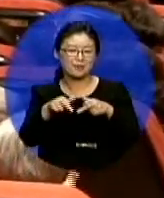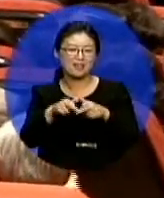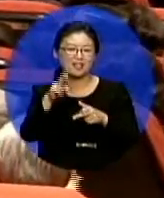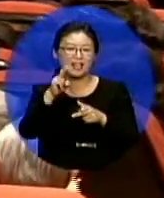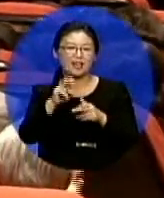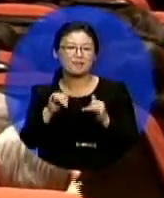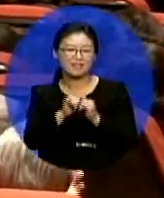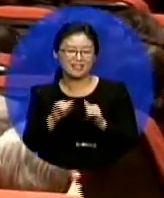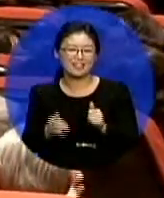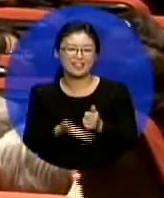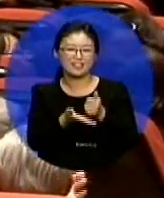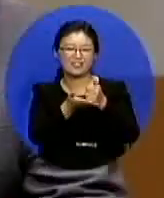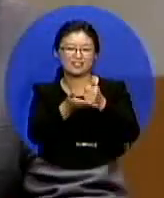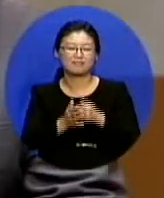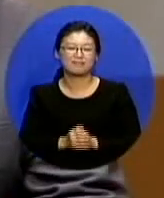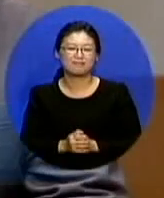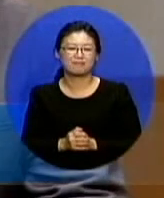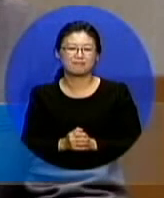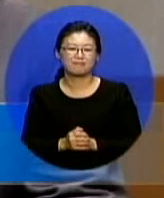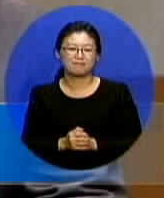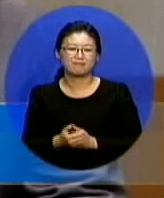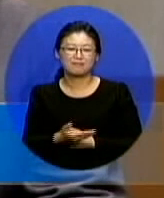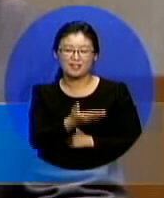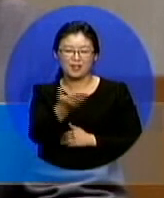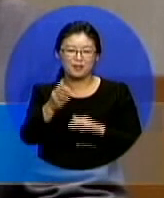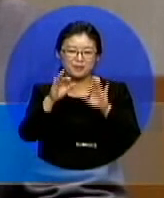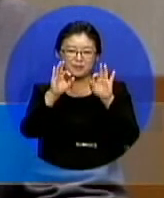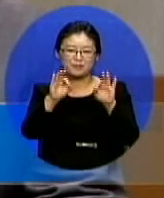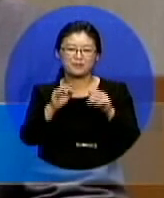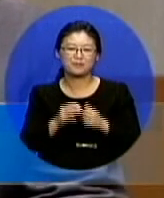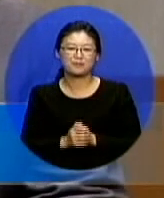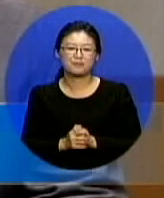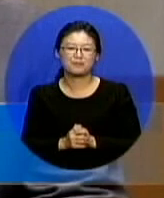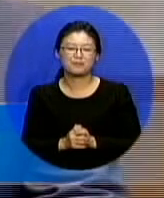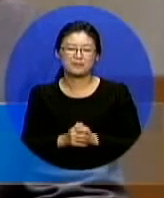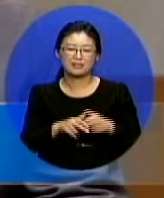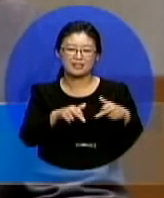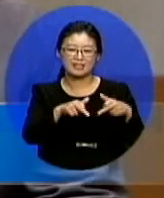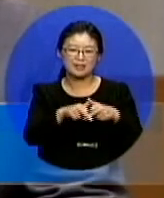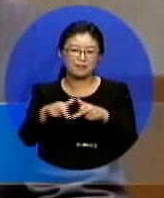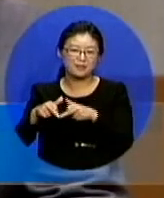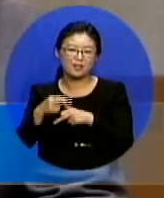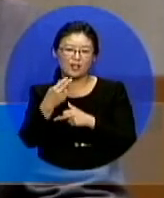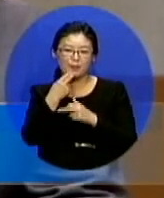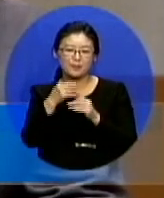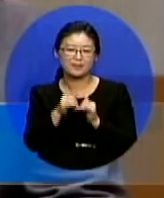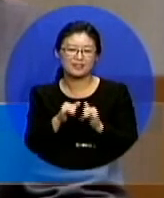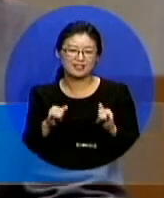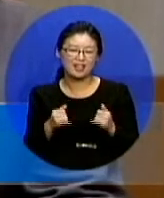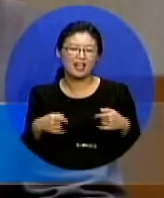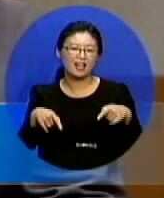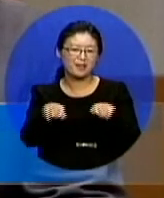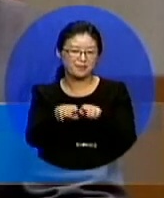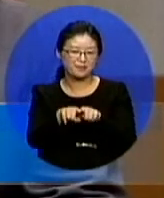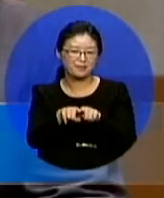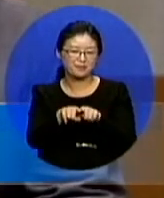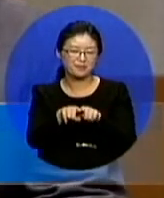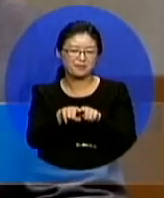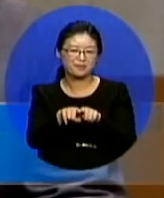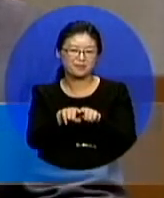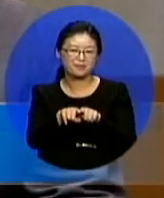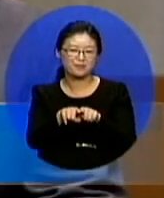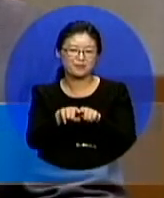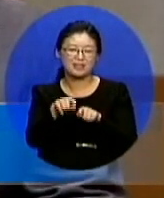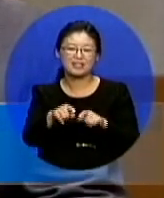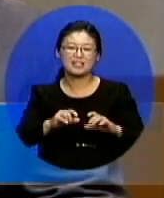장애 음악가들을 격려했습니다. 여러분들을 보니까 장애인과 비장애인이 함께 더불어서